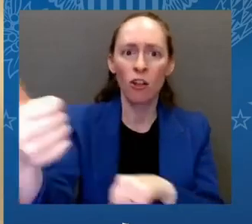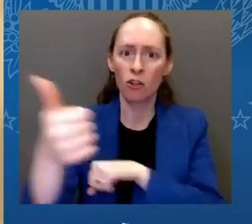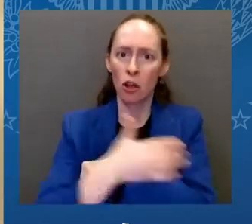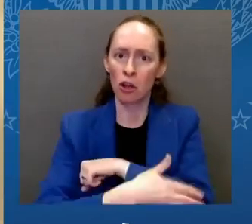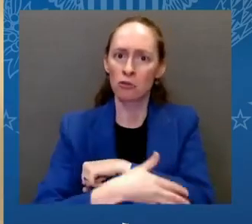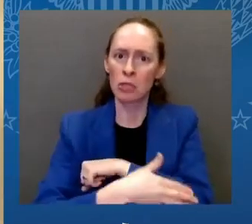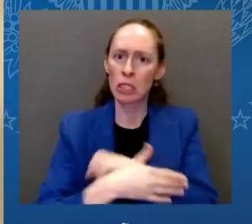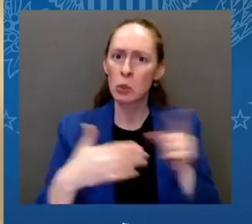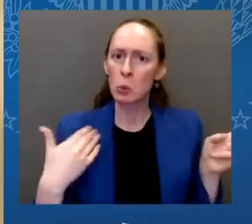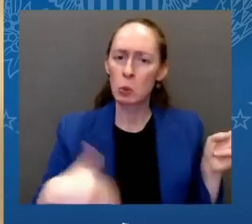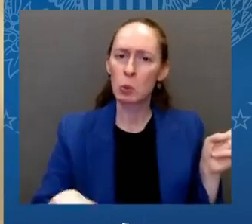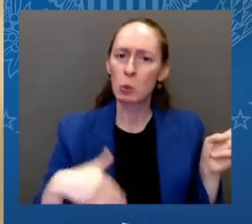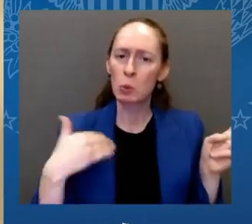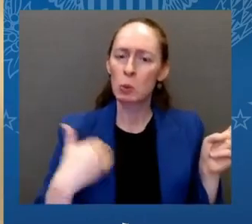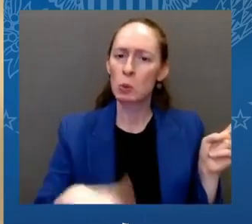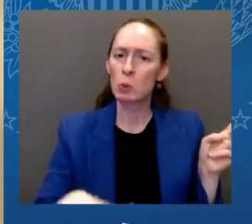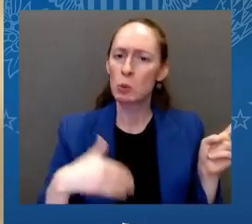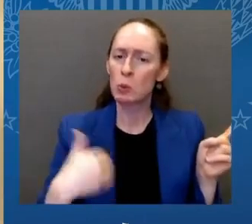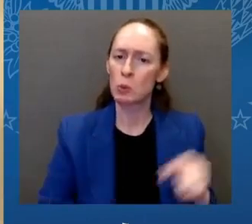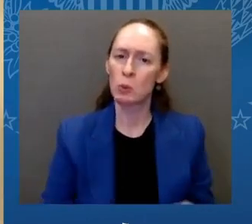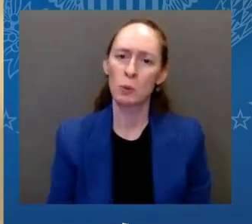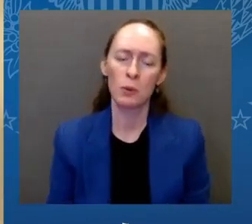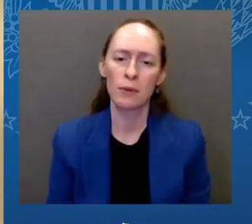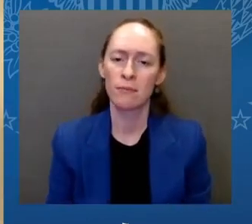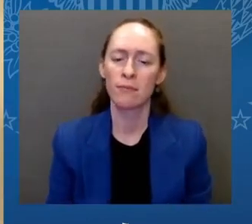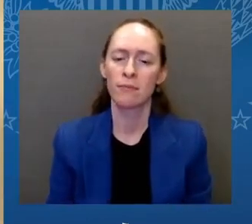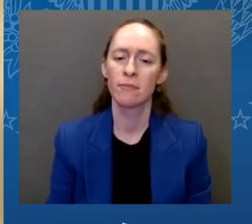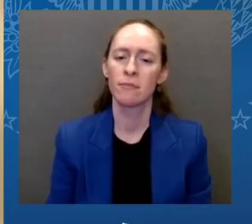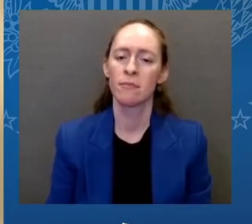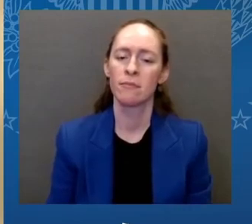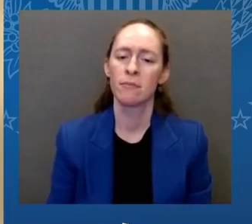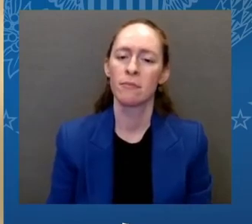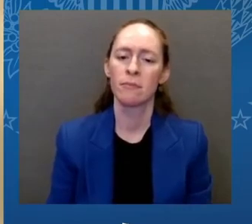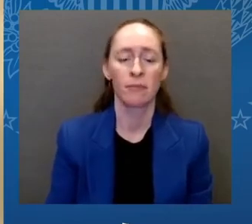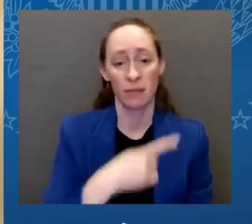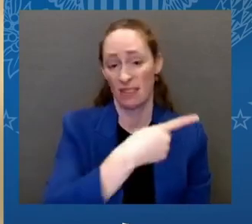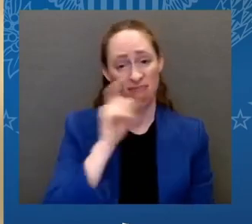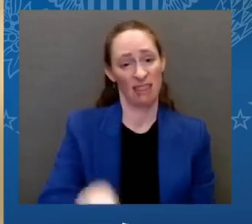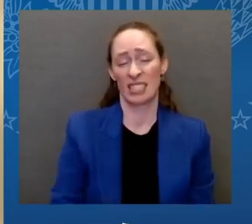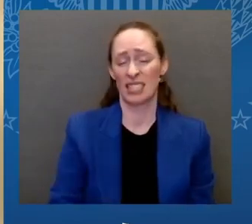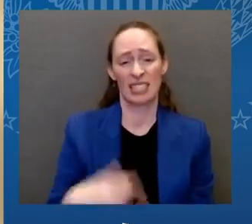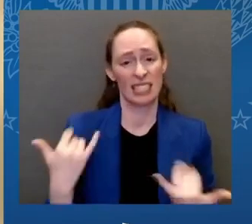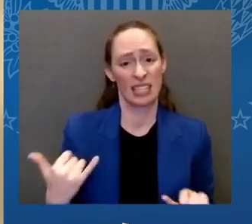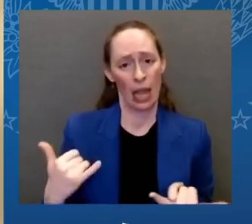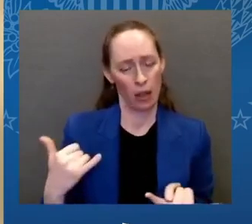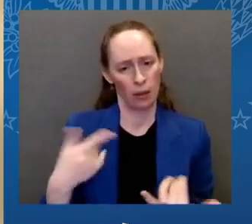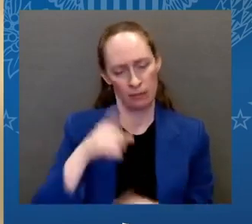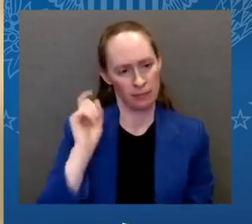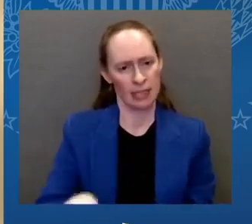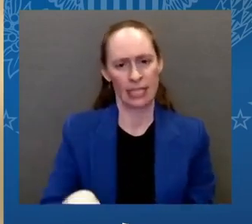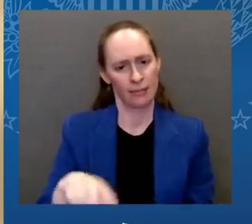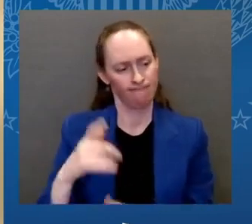сьогодні зацікавленим, щоб світ на нього звертав увагу. Він більше не суб'єкт цивілізованих